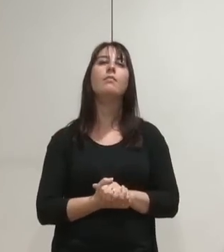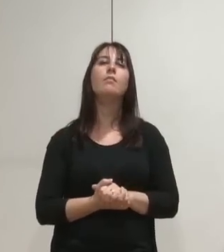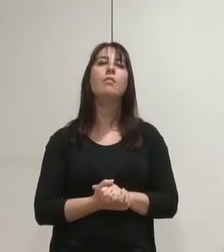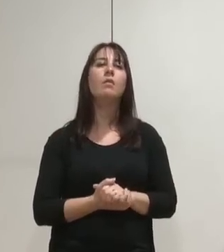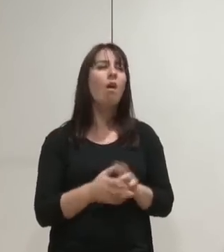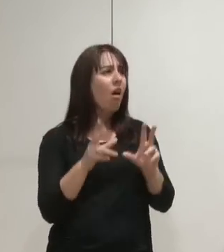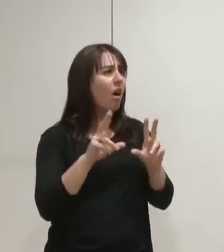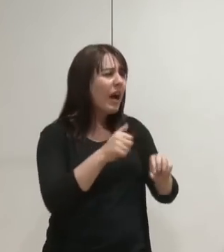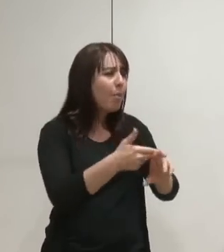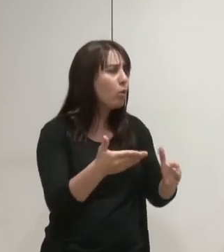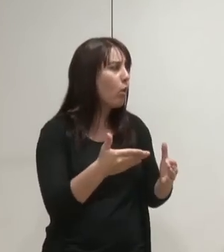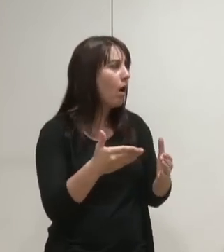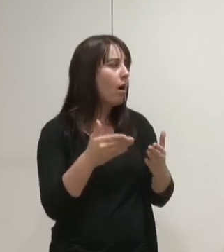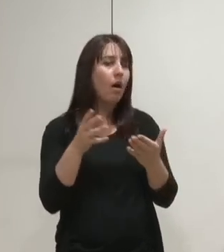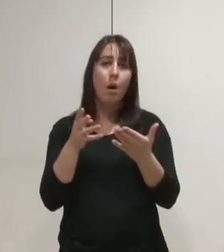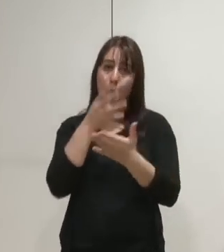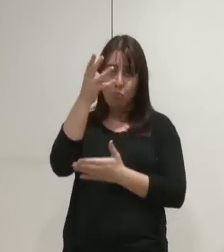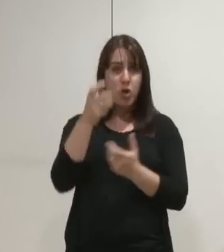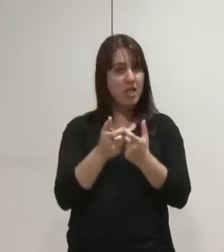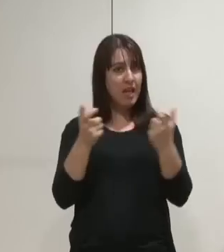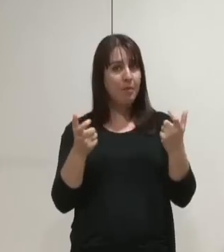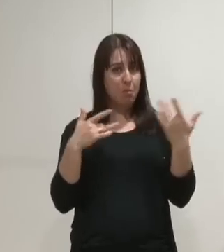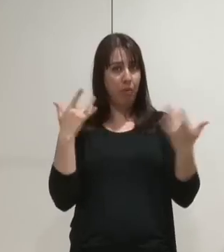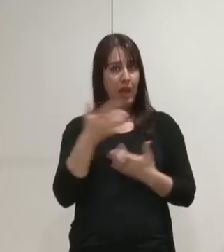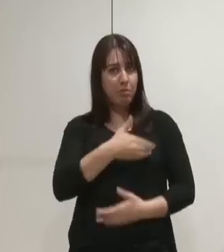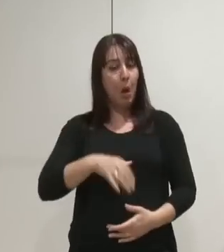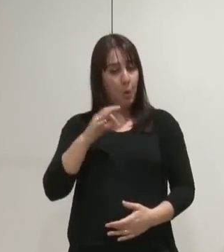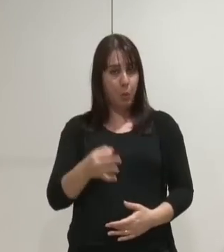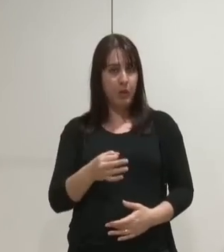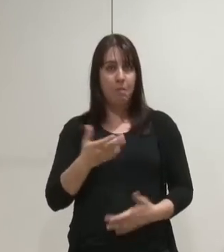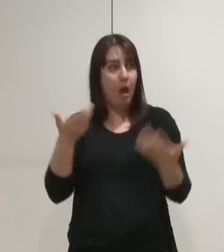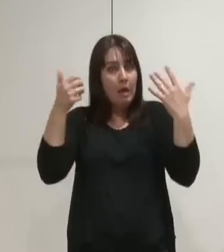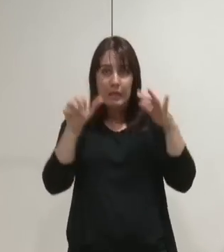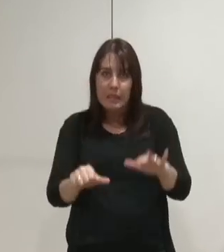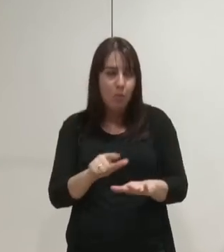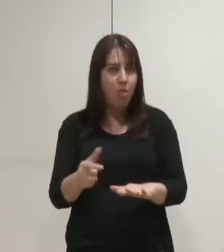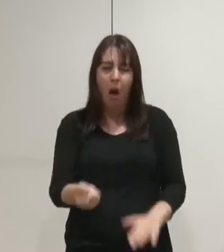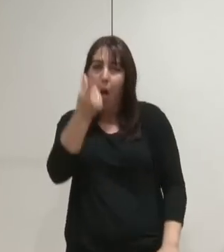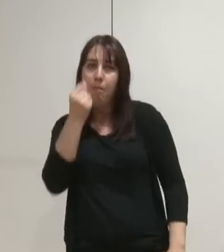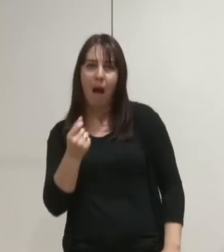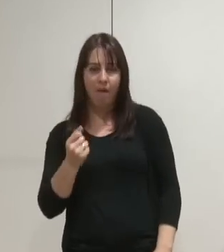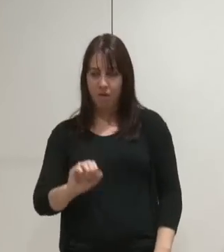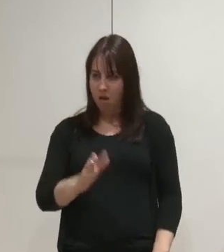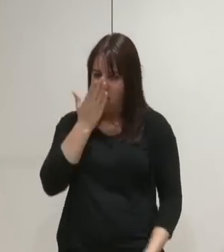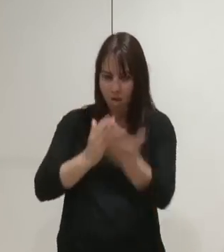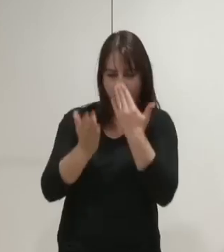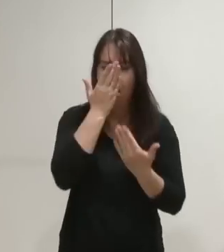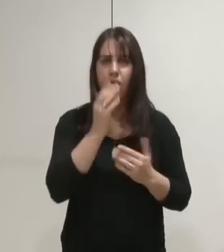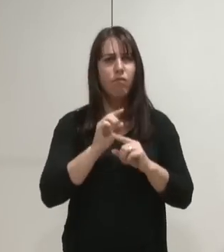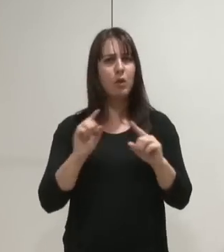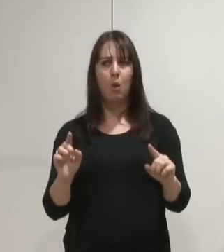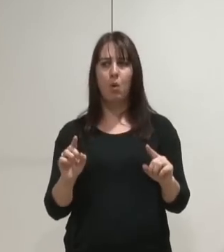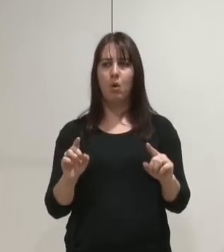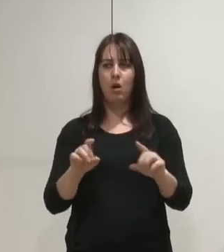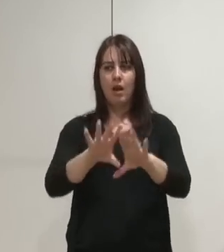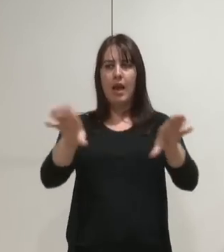d'établissement effectivement il va avoir lieu mais pas en 6 mois pas à la va vite pas en écrivant à la place des